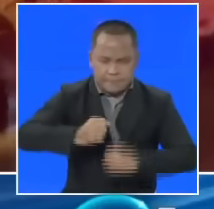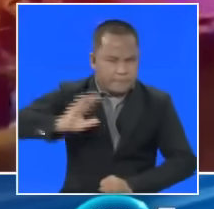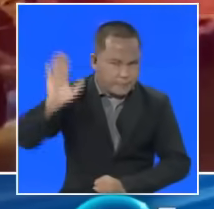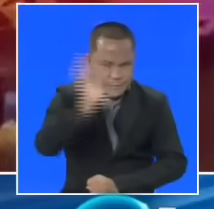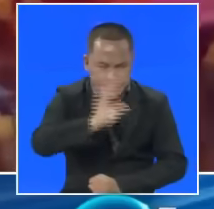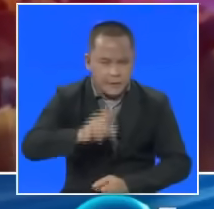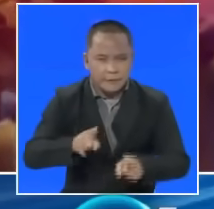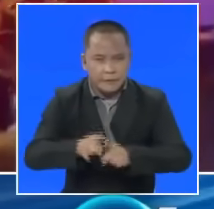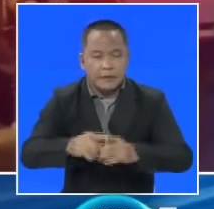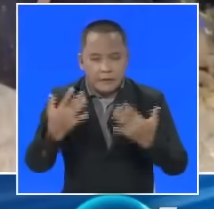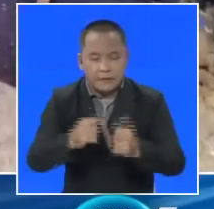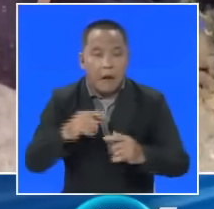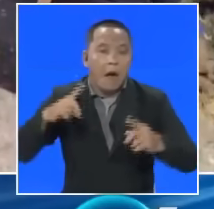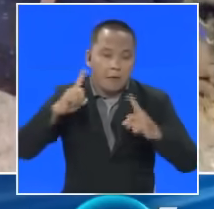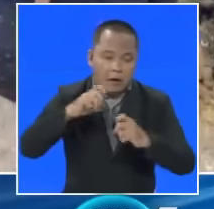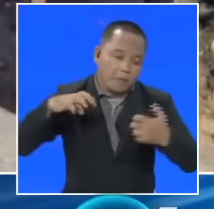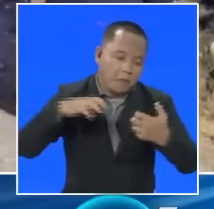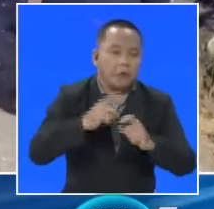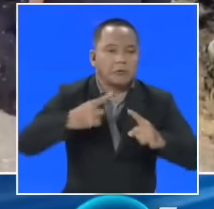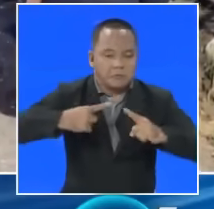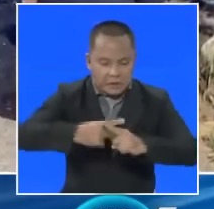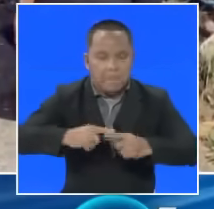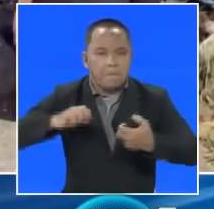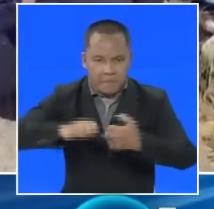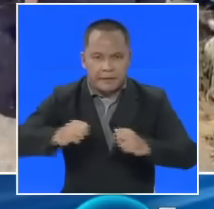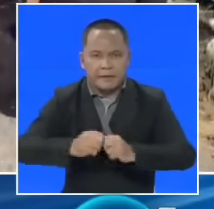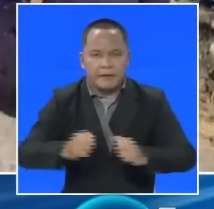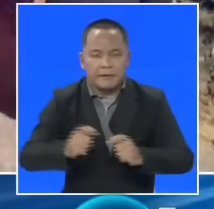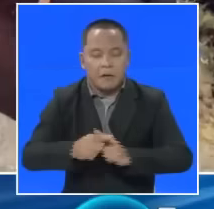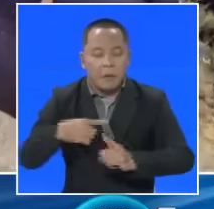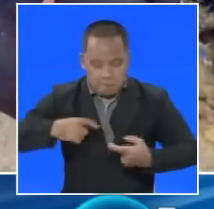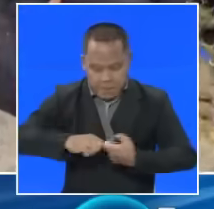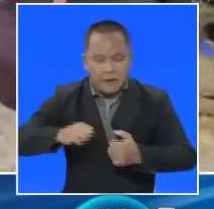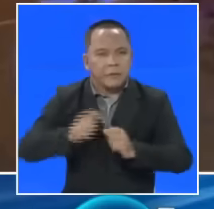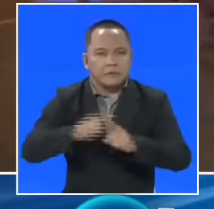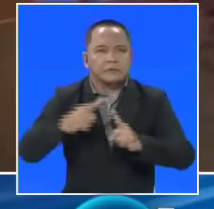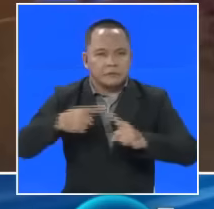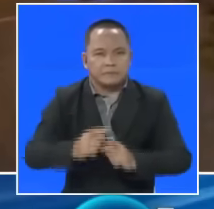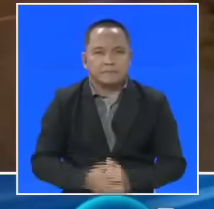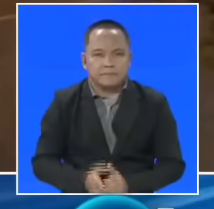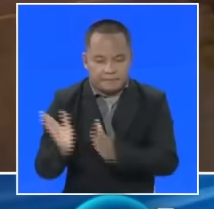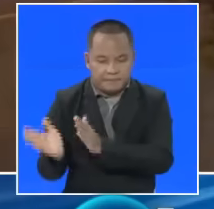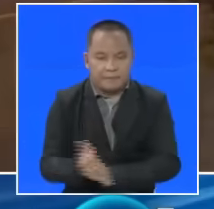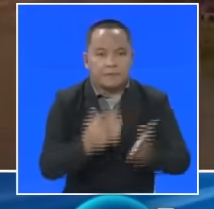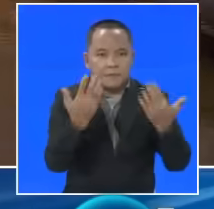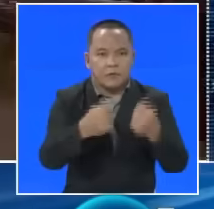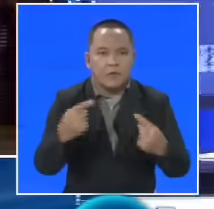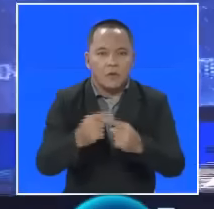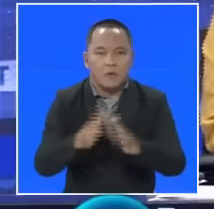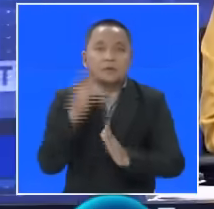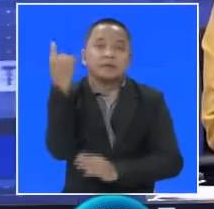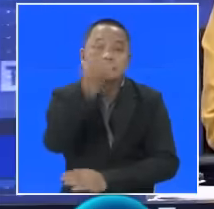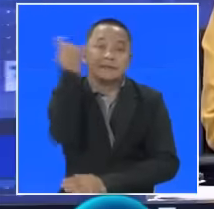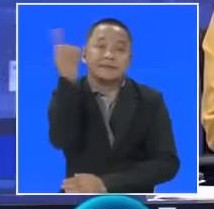จะขับค่ะเพราะสุดท้ายเนี่ยเกิดอุบัติเหตุแล้วก็ทำให้คนอื่นเขาเดือดร้อนไปด้วยตัวเองก็เดือดร้อนด้วยนะ นั่นน่ะสิคะแต่สลับมาดูในเรื่องของการท่องเ